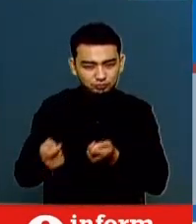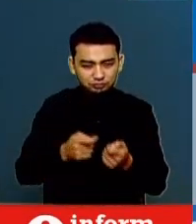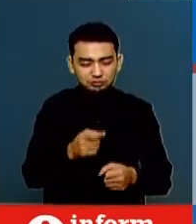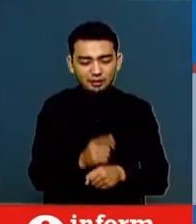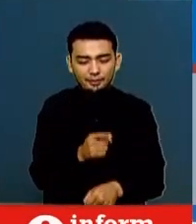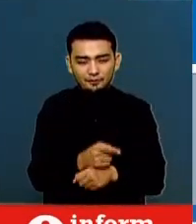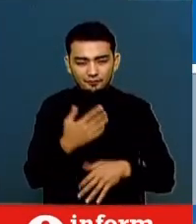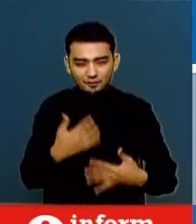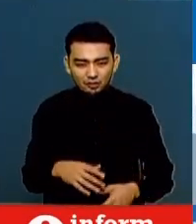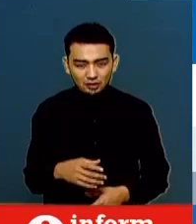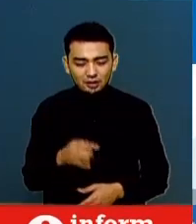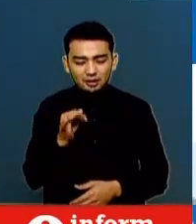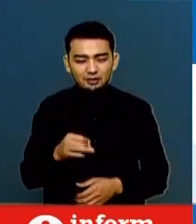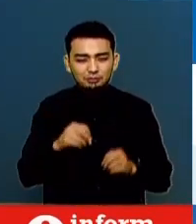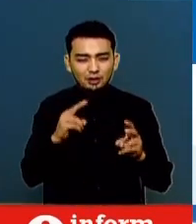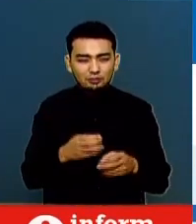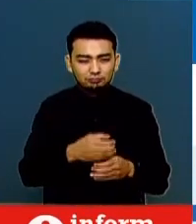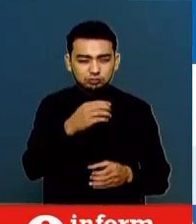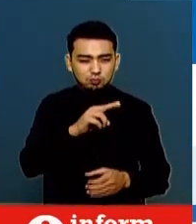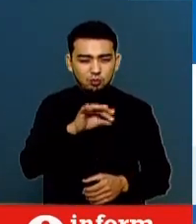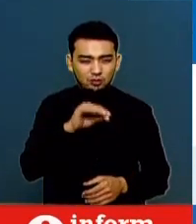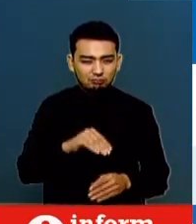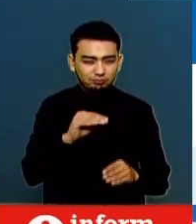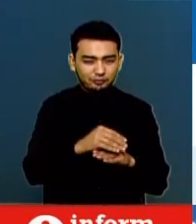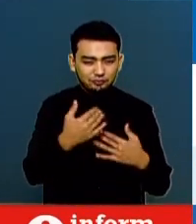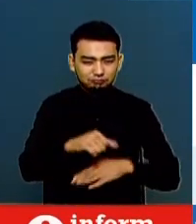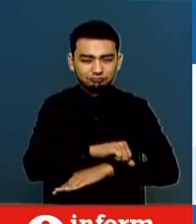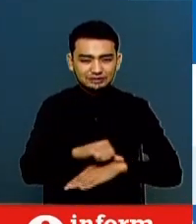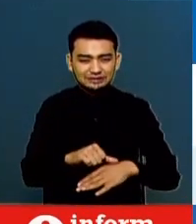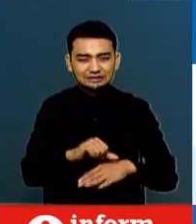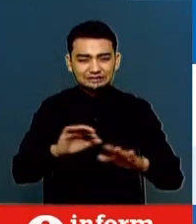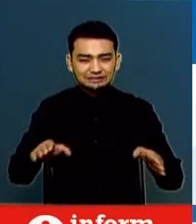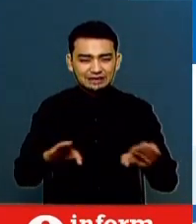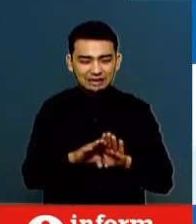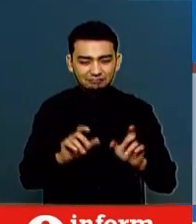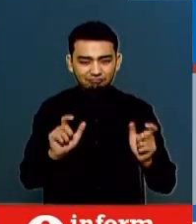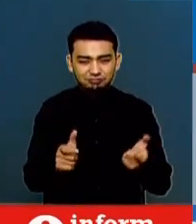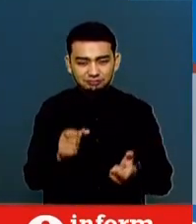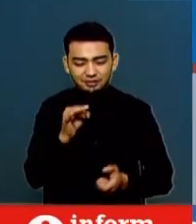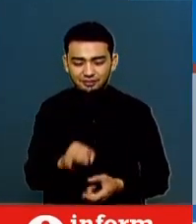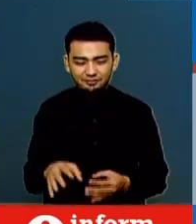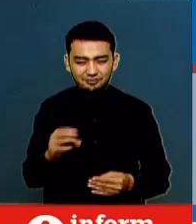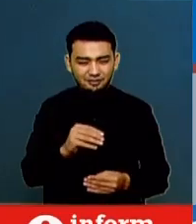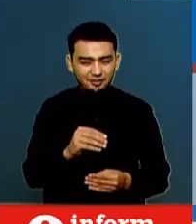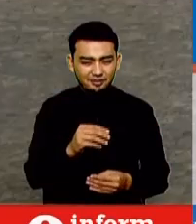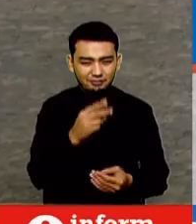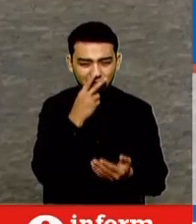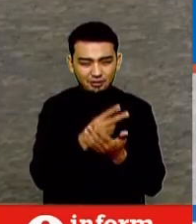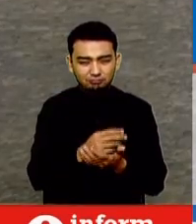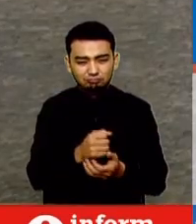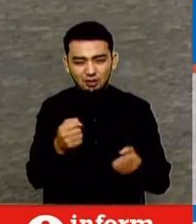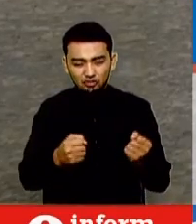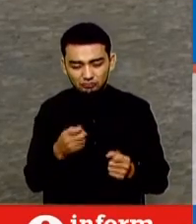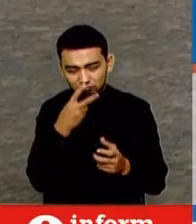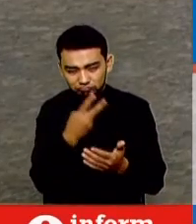запретили, поставили блокпосты на въезд в Топар. Обрабатывают машины, досмотр, короче, багажников.